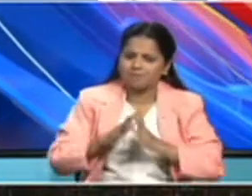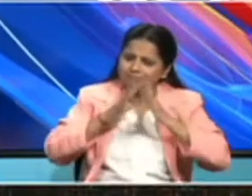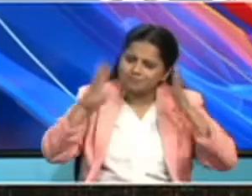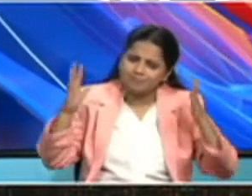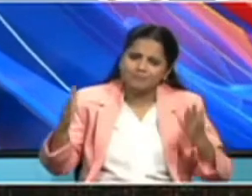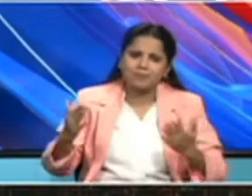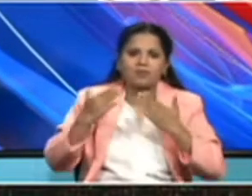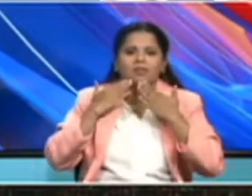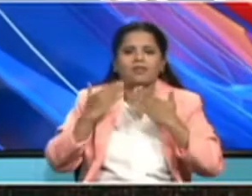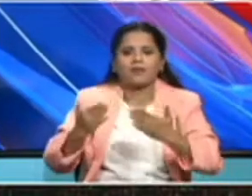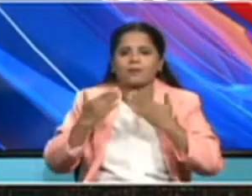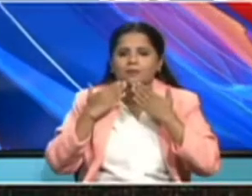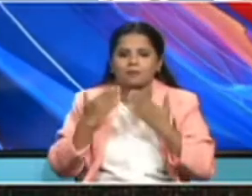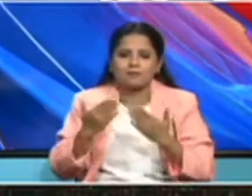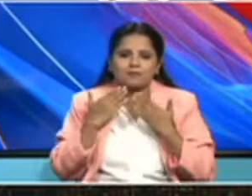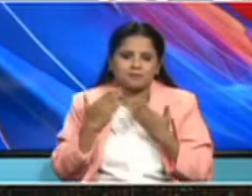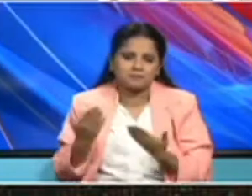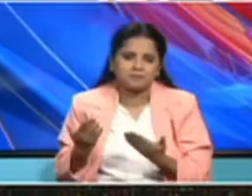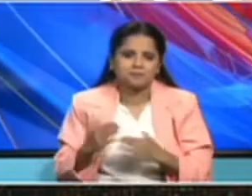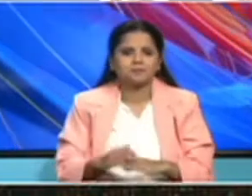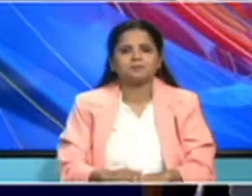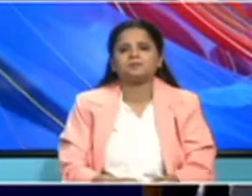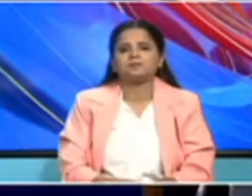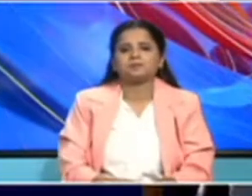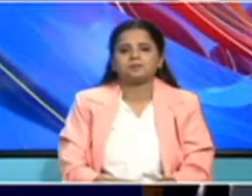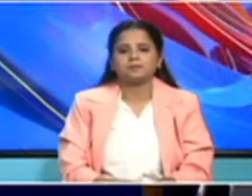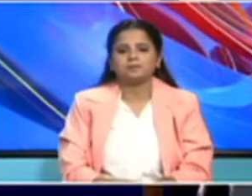बहुत बहुत धन्यवाद।